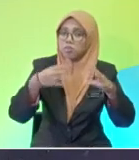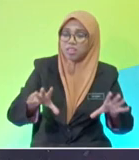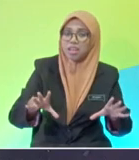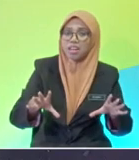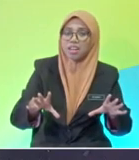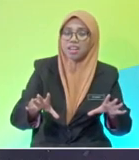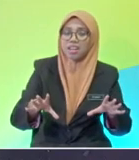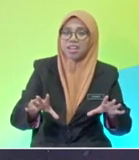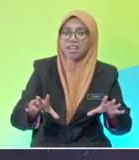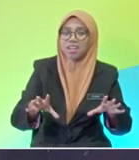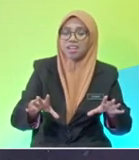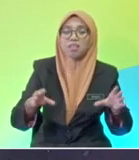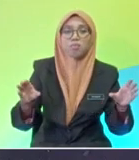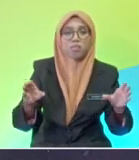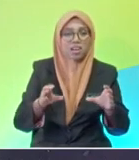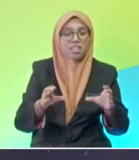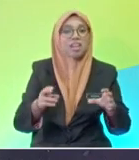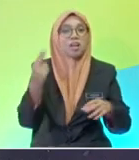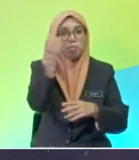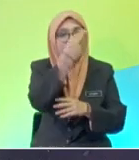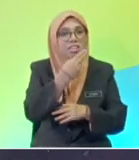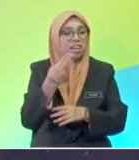kita hari ini menghiaskan